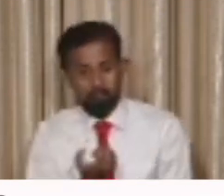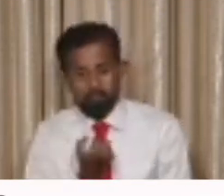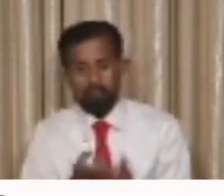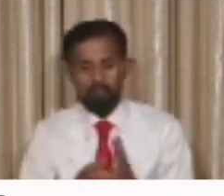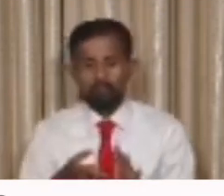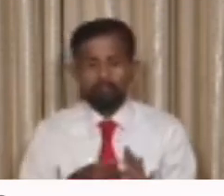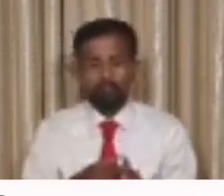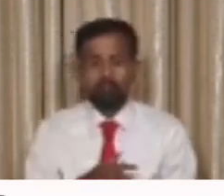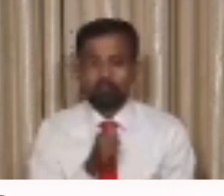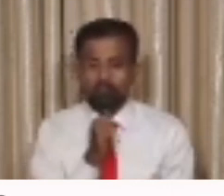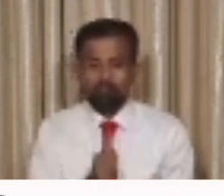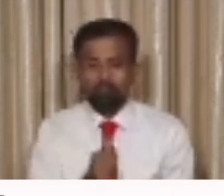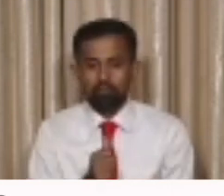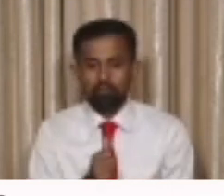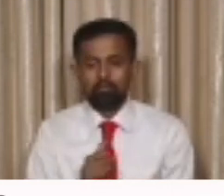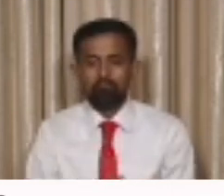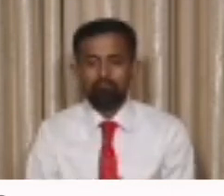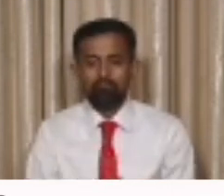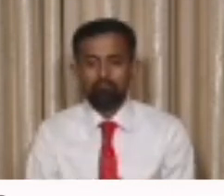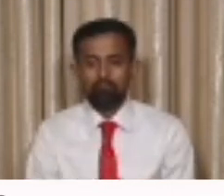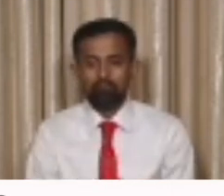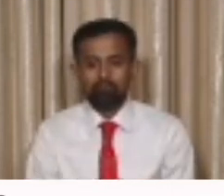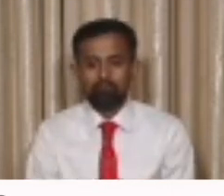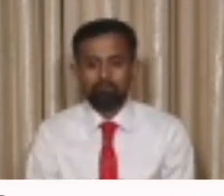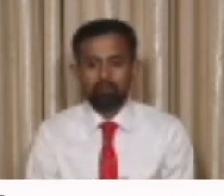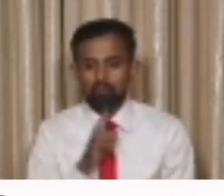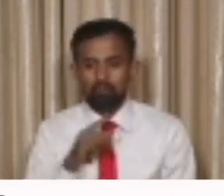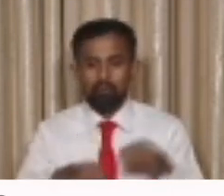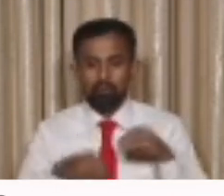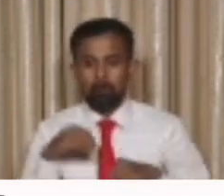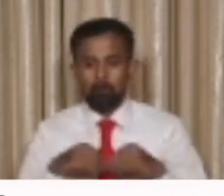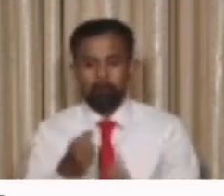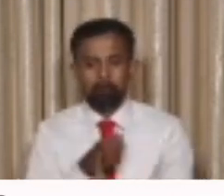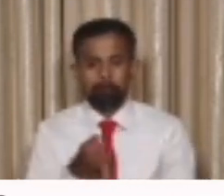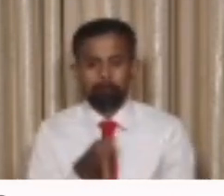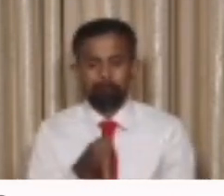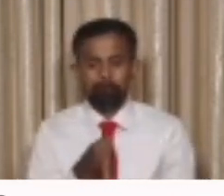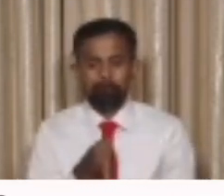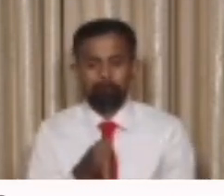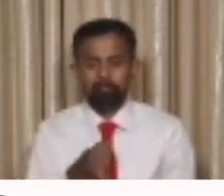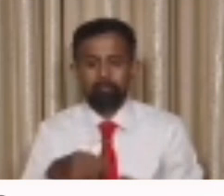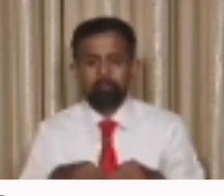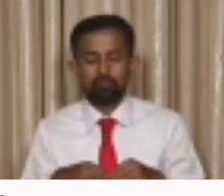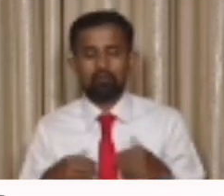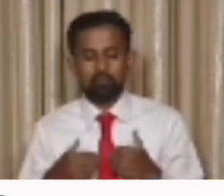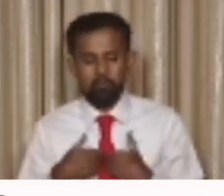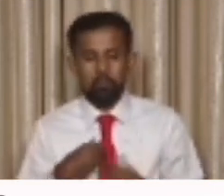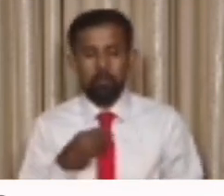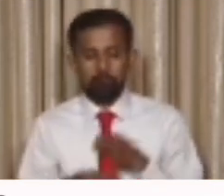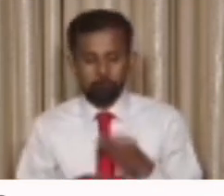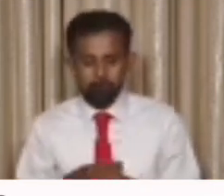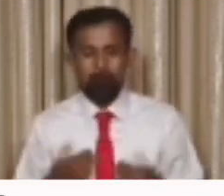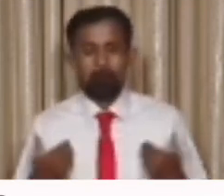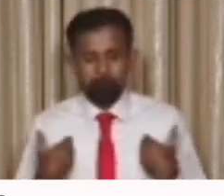තමයි යථාර්ථය. අනික දැන් කිව්වා මේ දේශපාලනික බලපෑ කිසිම දේශ, මොකද මමත් ව්‍යාපාරයක් කරපු